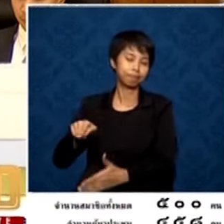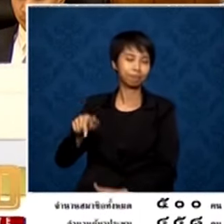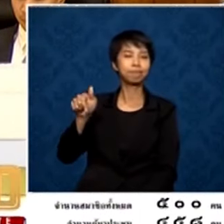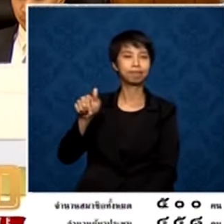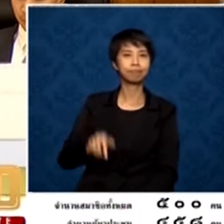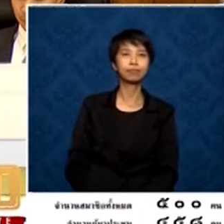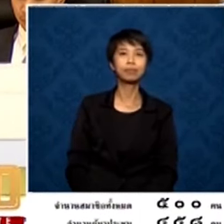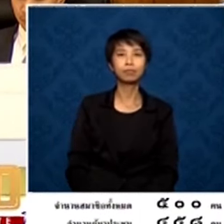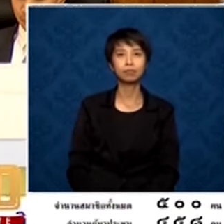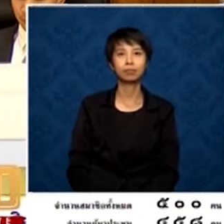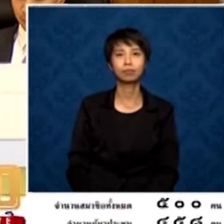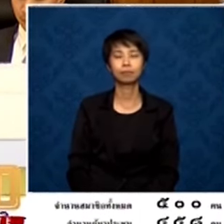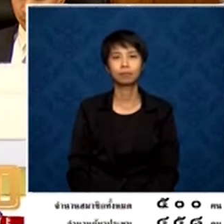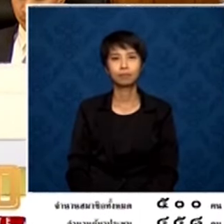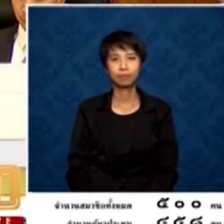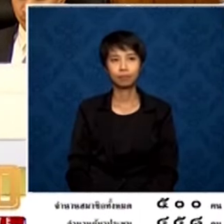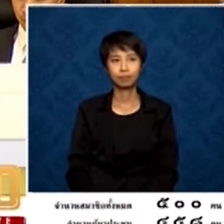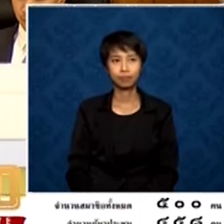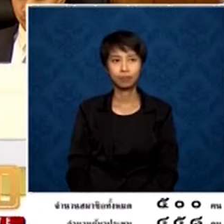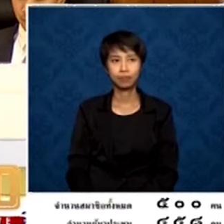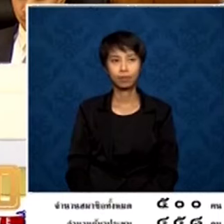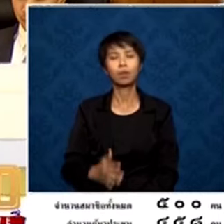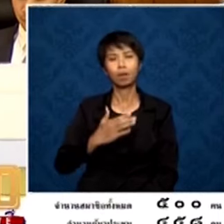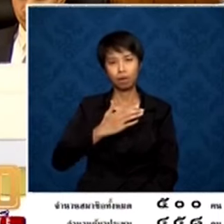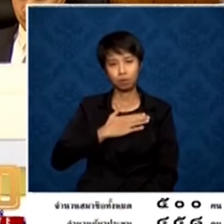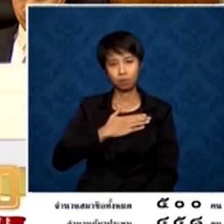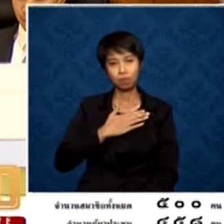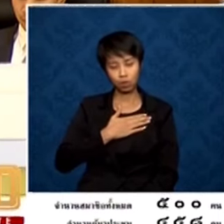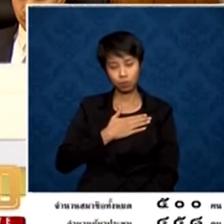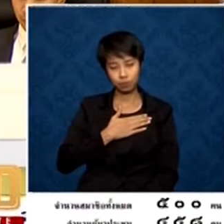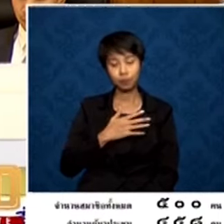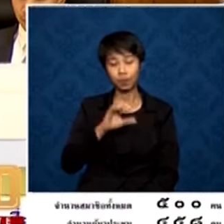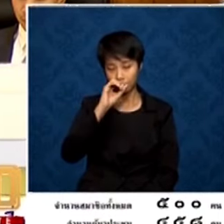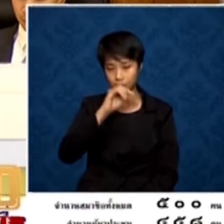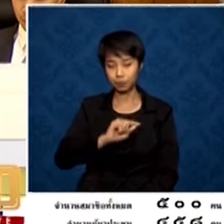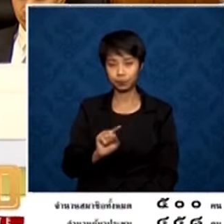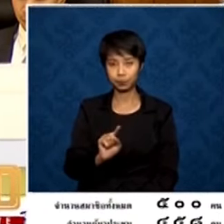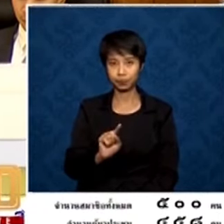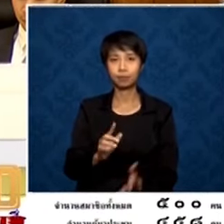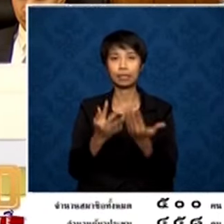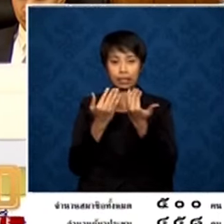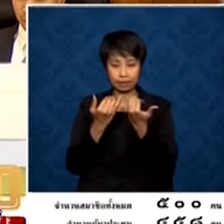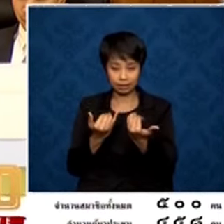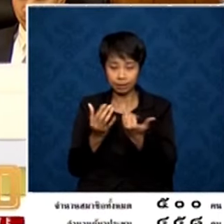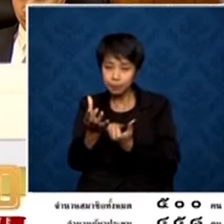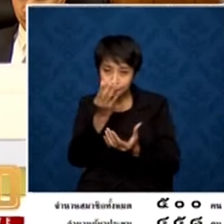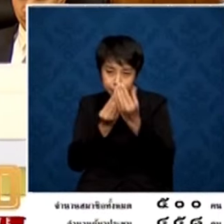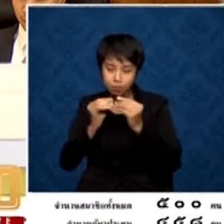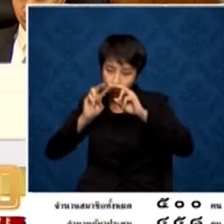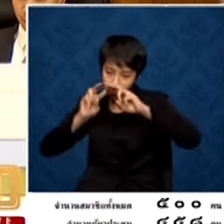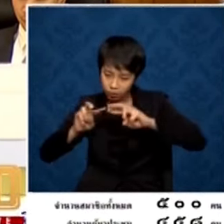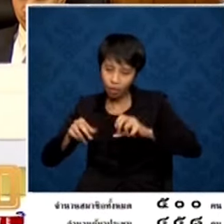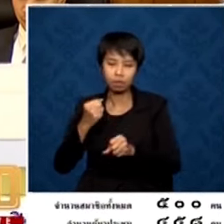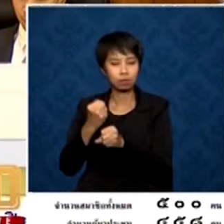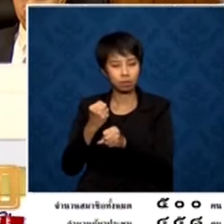เลยนะที่อาจจะนำมาใช้บังคับค่ะกรณีถ้าประเทศไทยจะสามารถเดินหน้าในเรื่องEntertainment Complexหรือว่าสถานบันเทิงครบวงจร